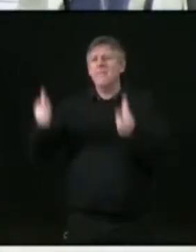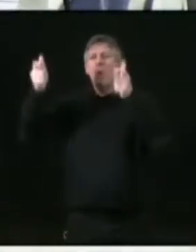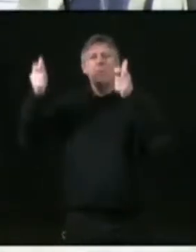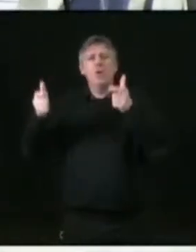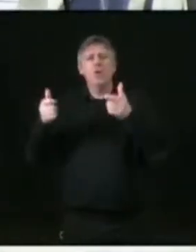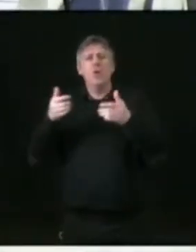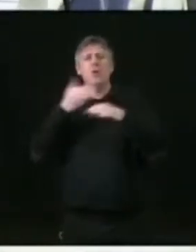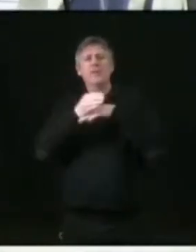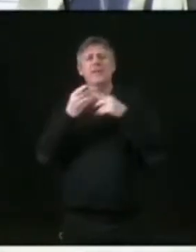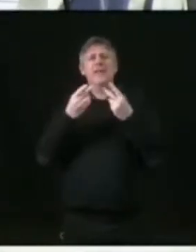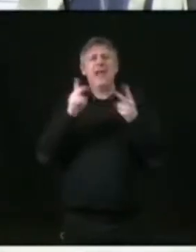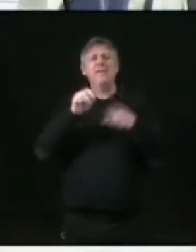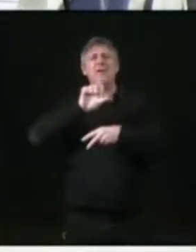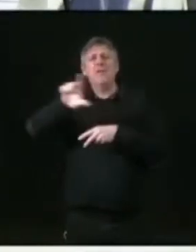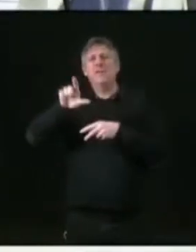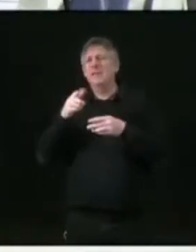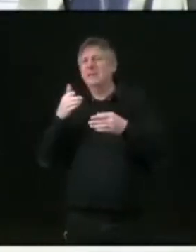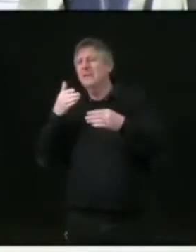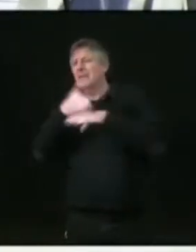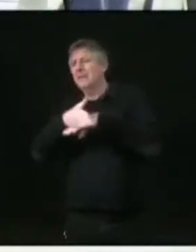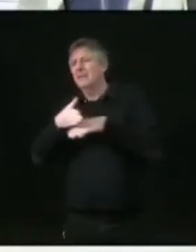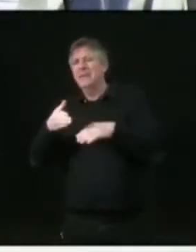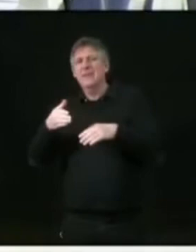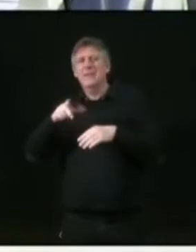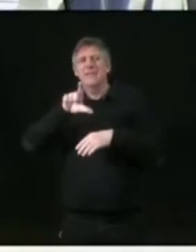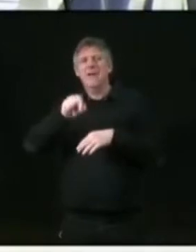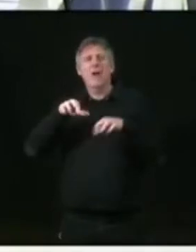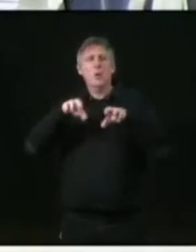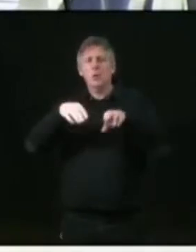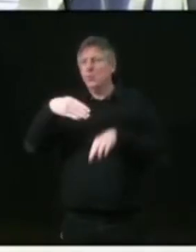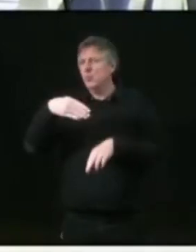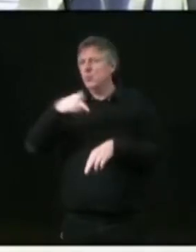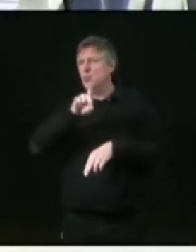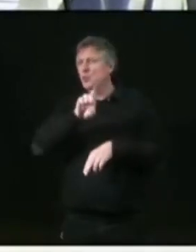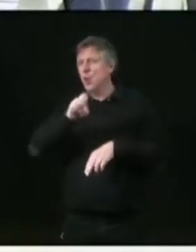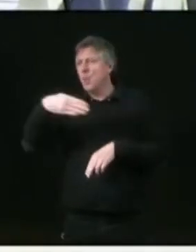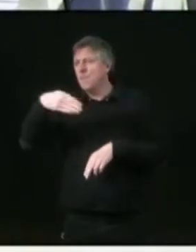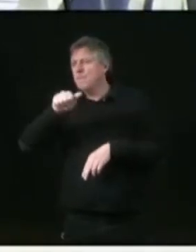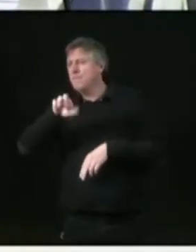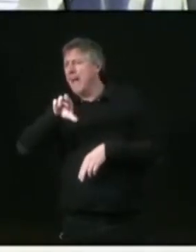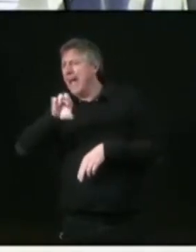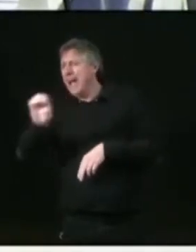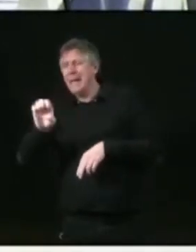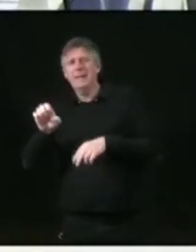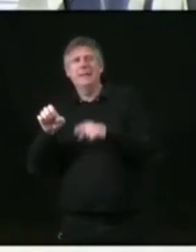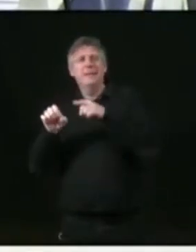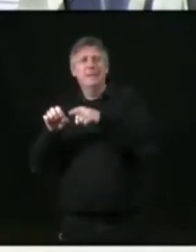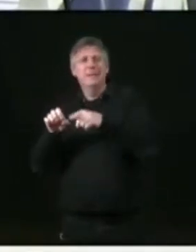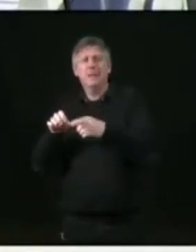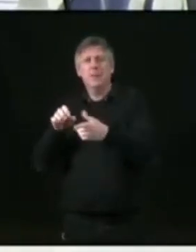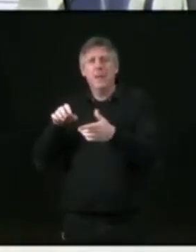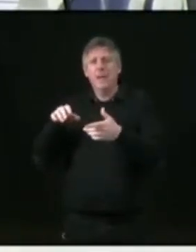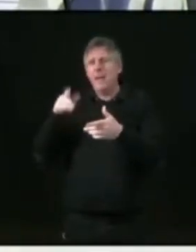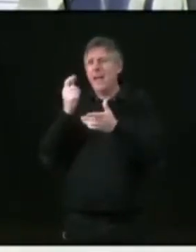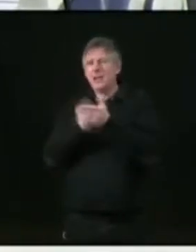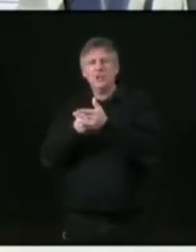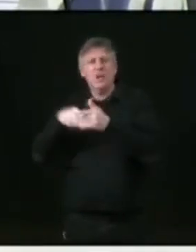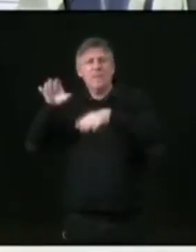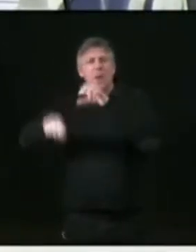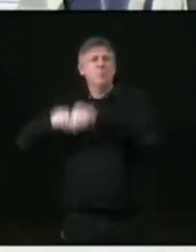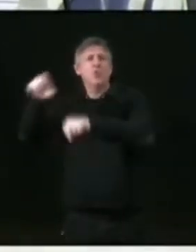gauche. À chaque fois, on préempte tous les logements aux 20 rue de Marne qui se vendent dans cet immeuble. Pour aujourd'hui, c'est une politique qu'on a choisie il y a quelque